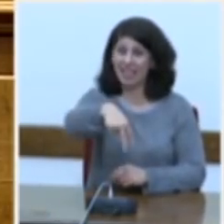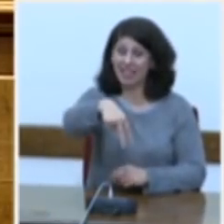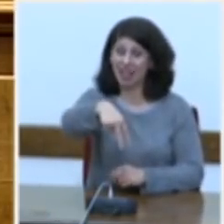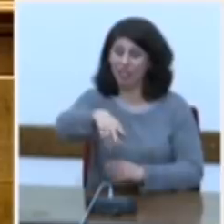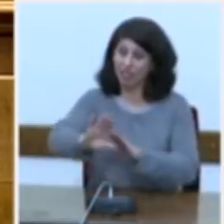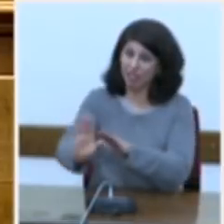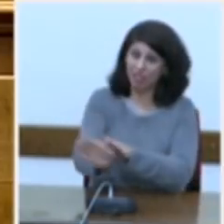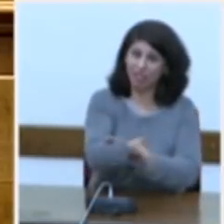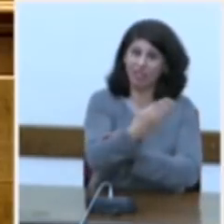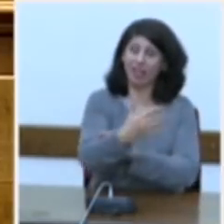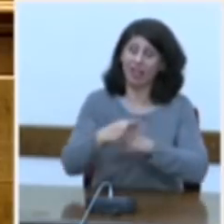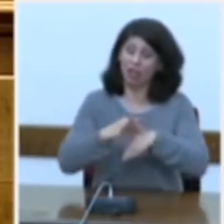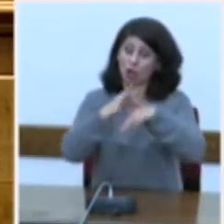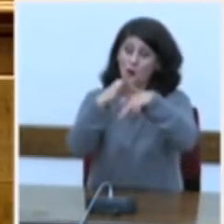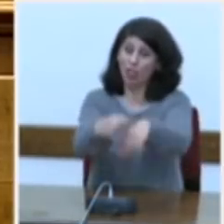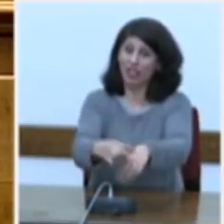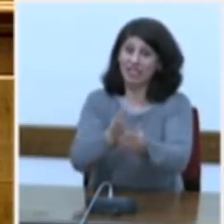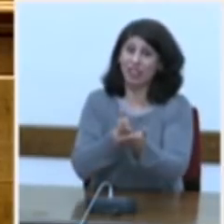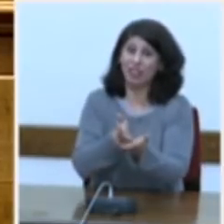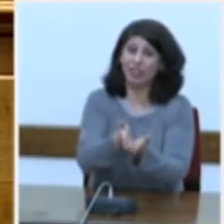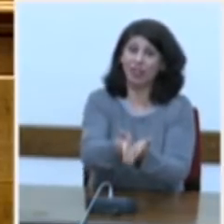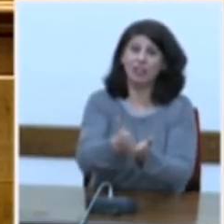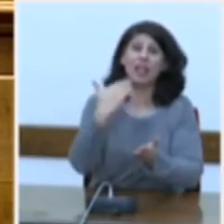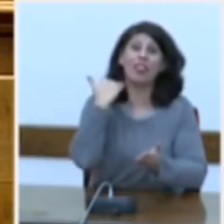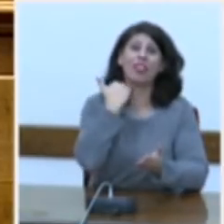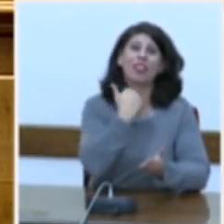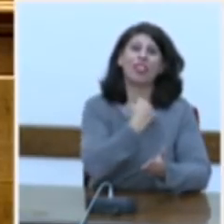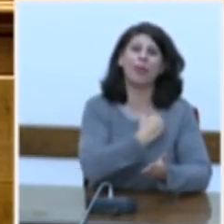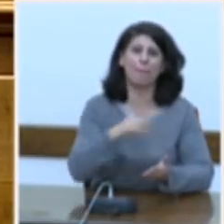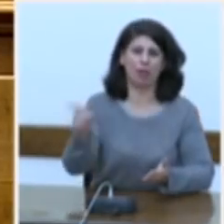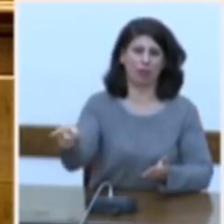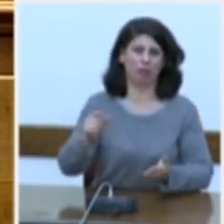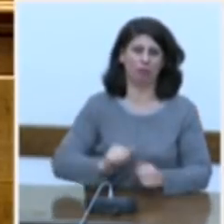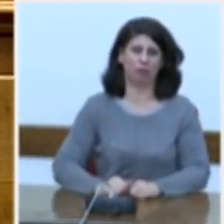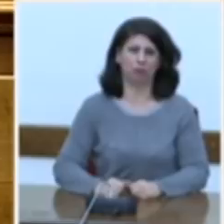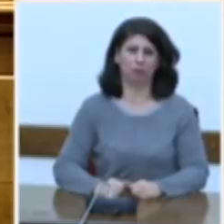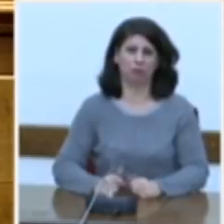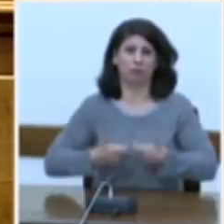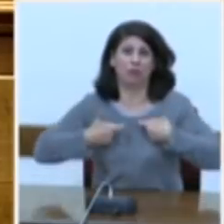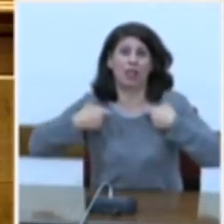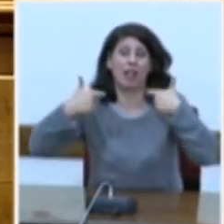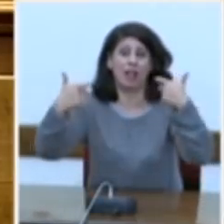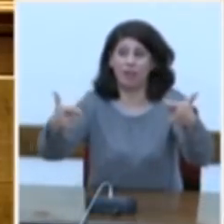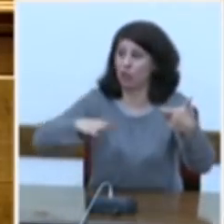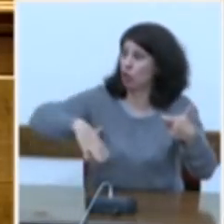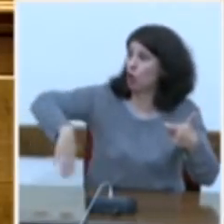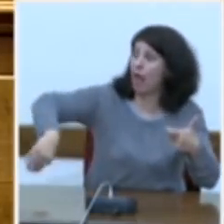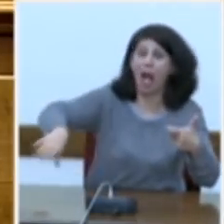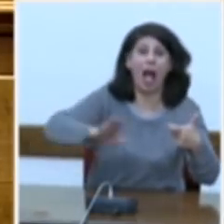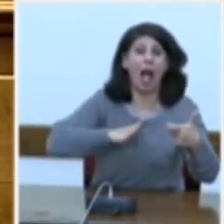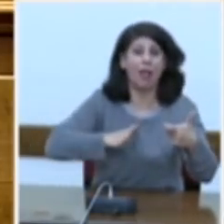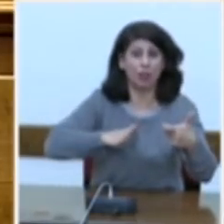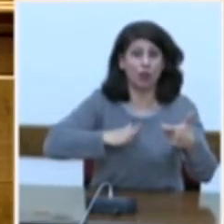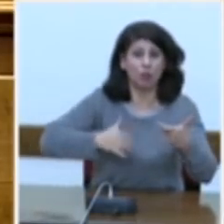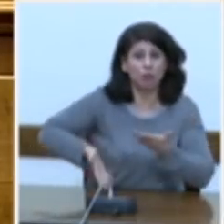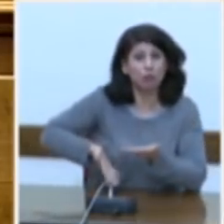απέσυραν και τον οδήγησαν στη δικαιοσύνη τα θύματα του και η κατακραυγή των ανθρώπων που